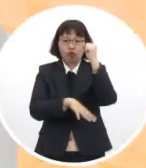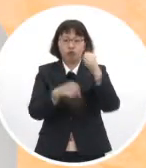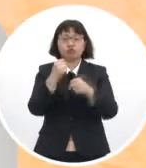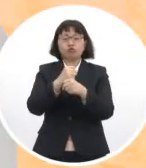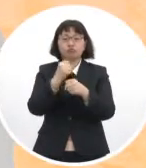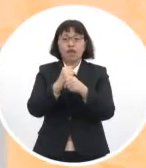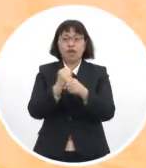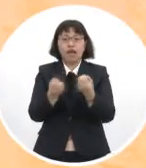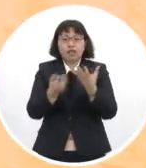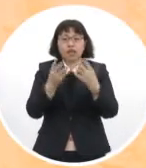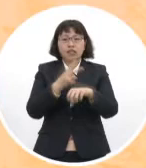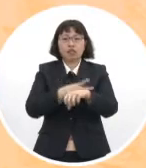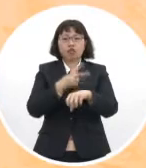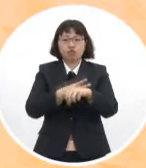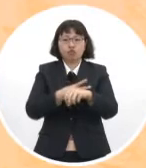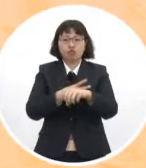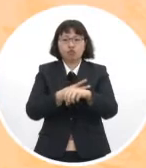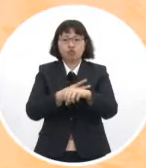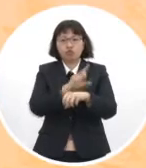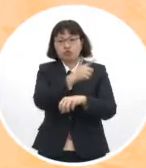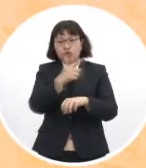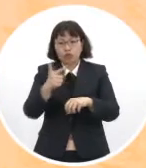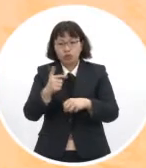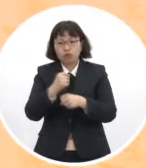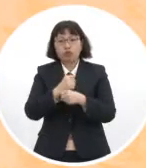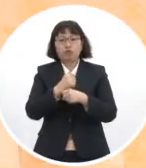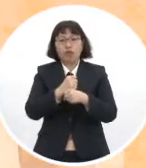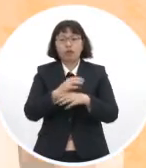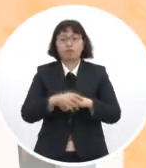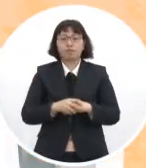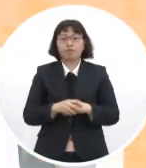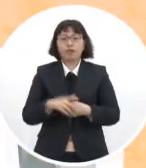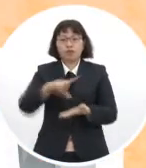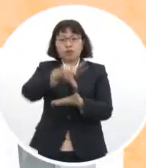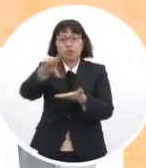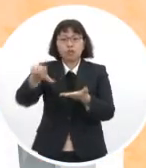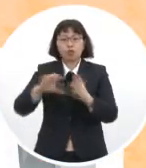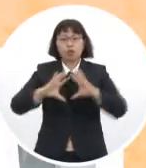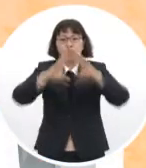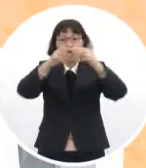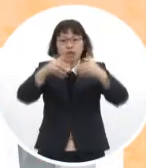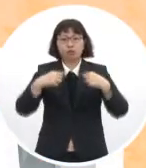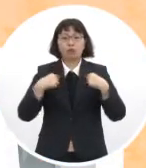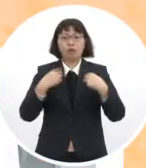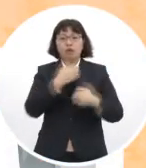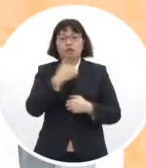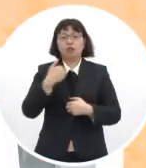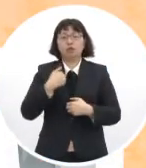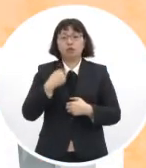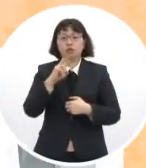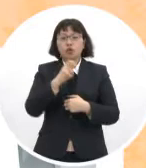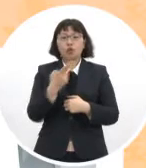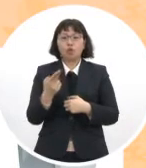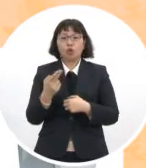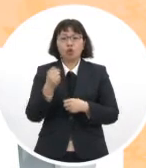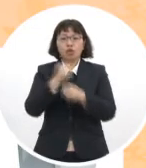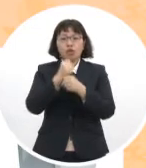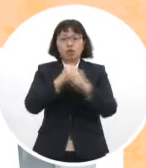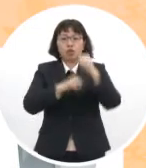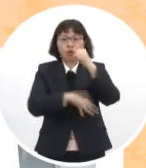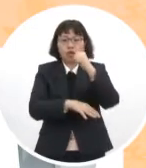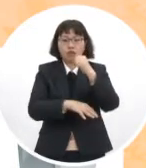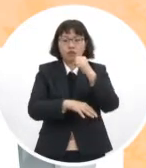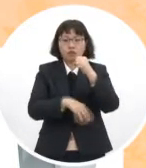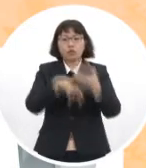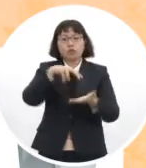新技術、新製品を生み出していくことで、この地域を世界に誇れるロボット産業拠点として発